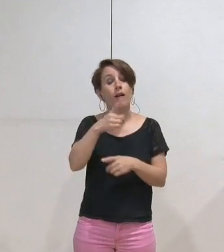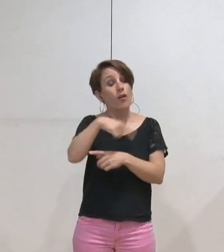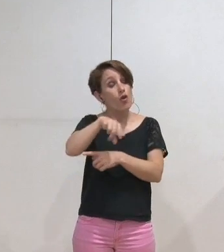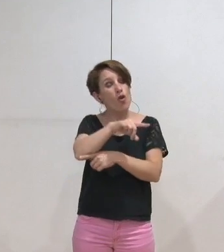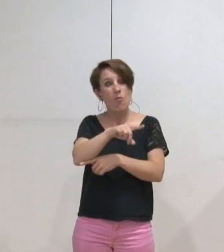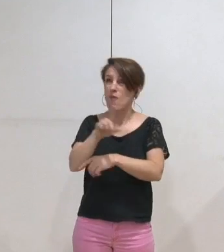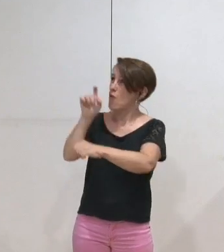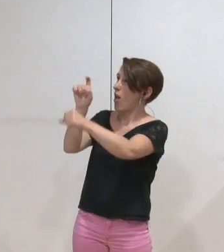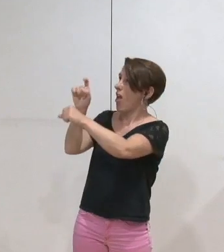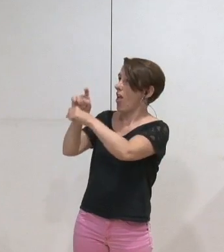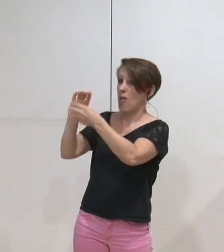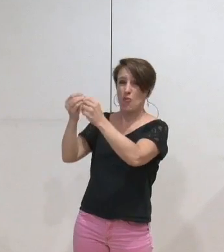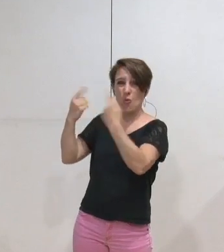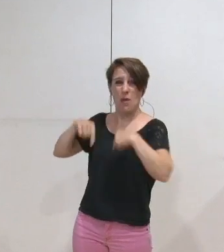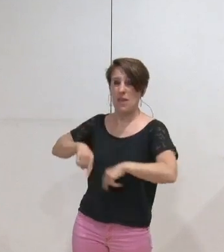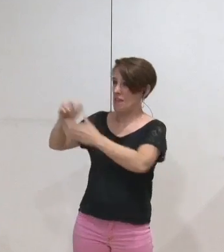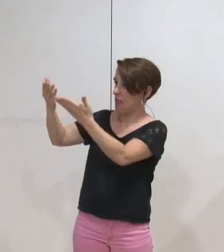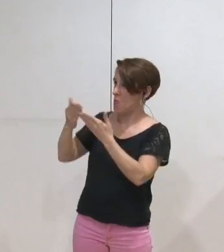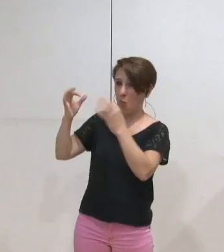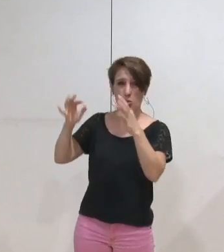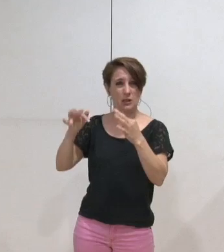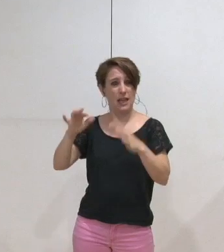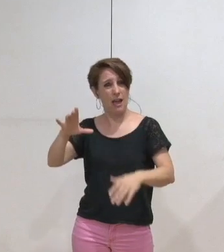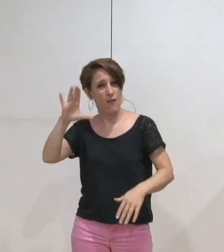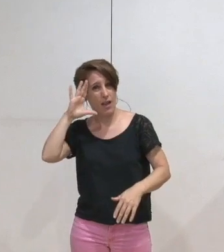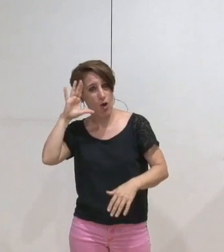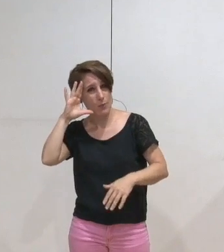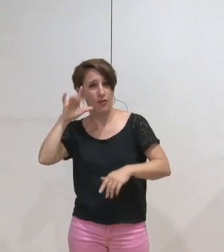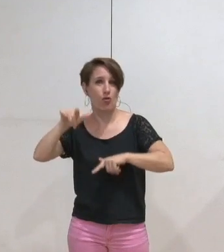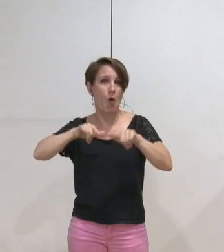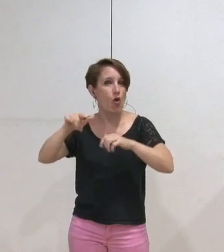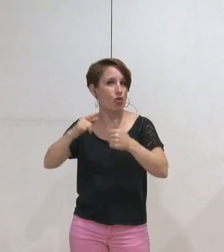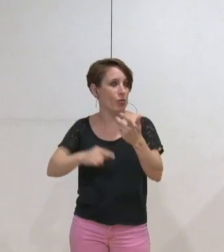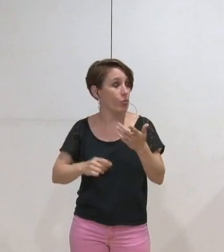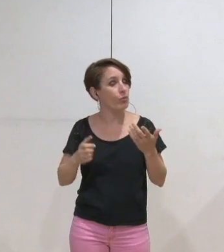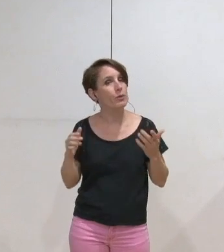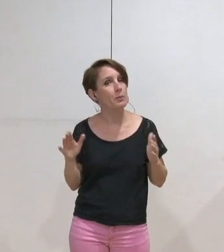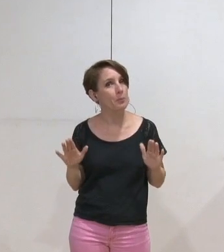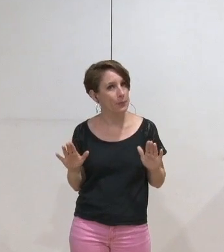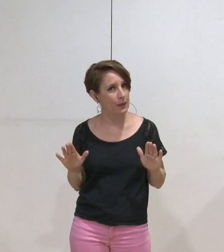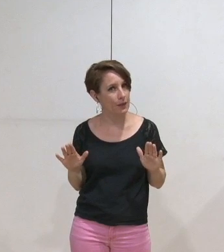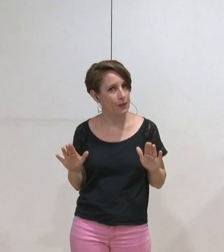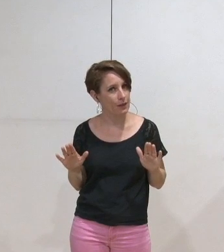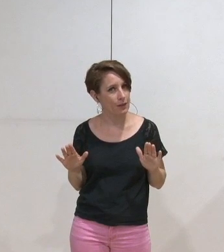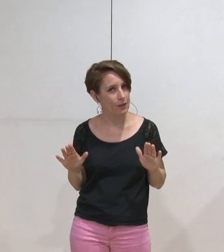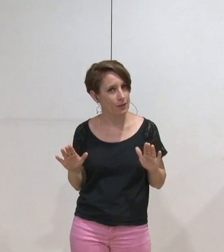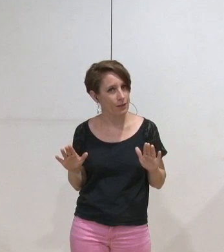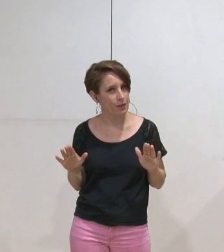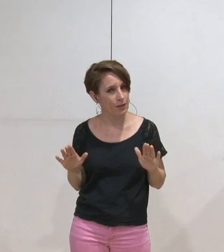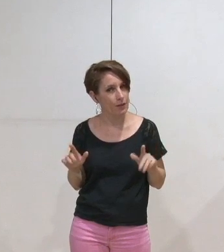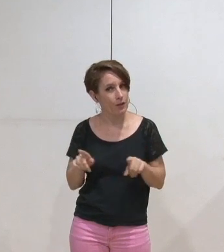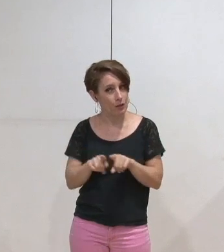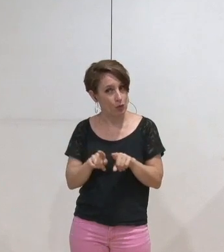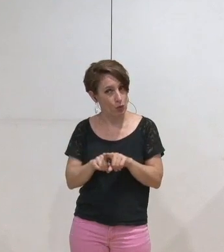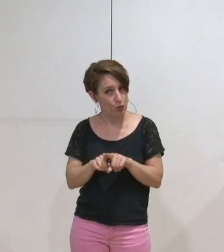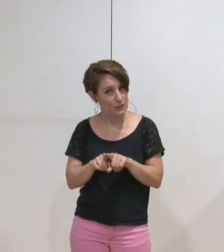d'hébergement alternatif au bidonville et autres habitats indignes mais vous omettez de de l'appeler à l'exercice de toutes ses responsabilités au respect